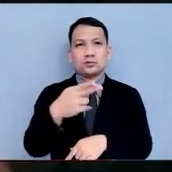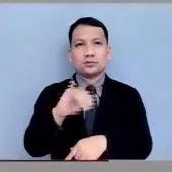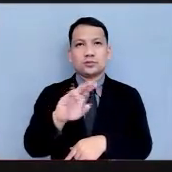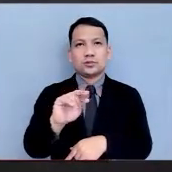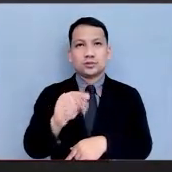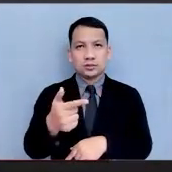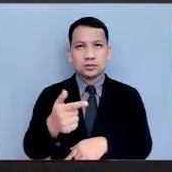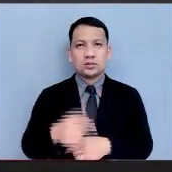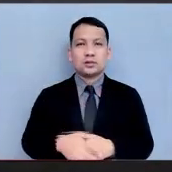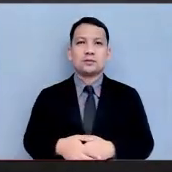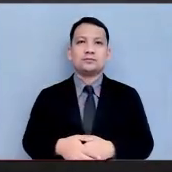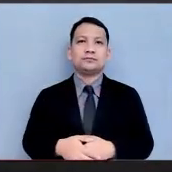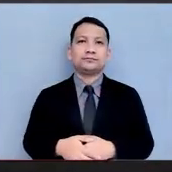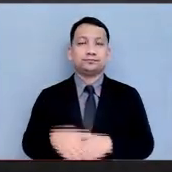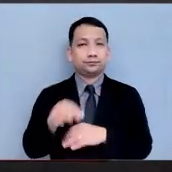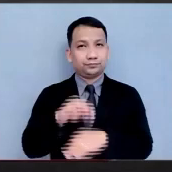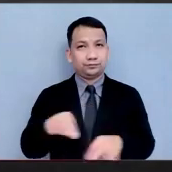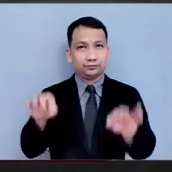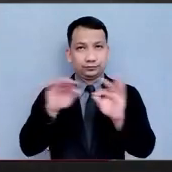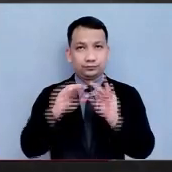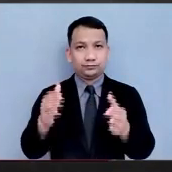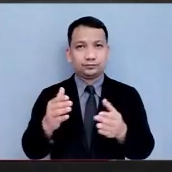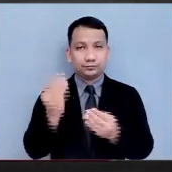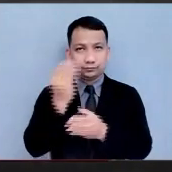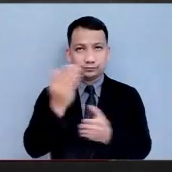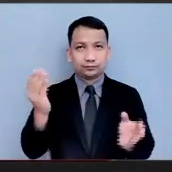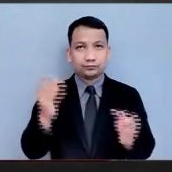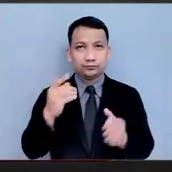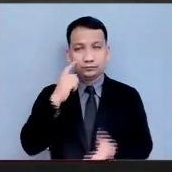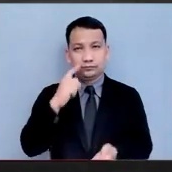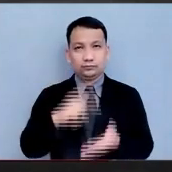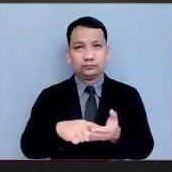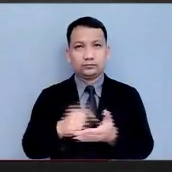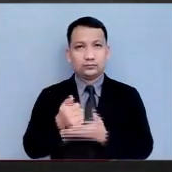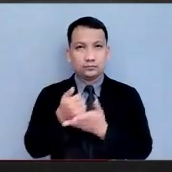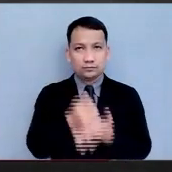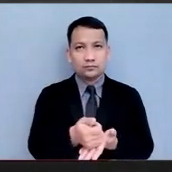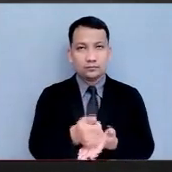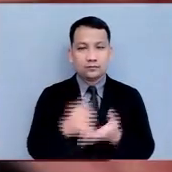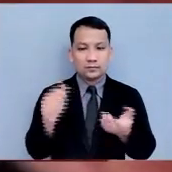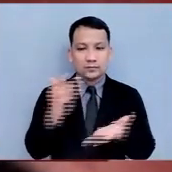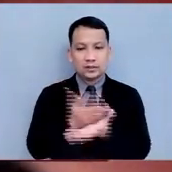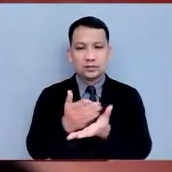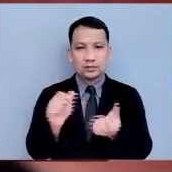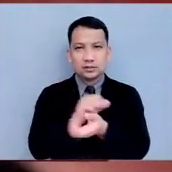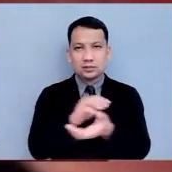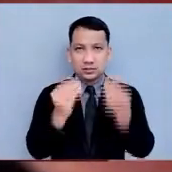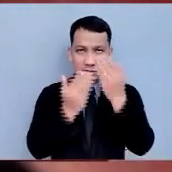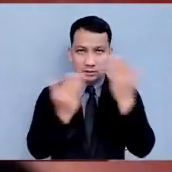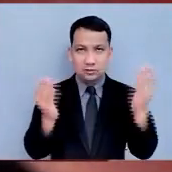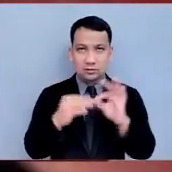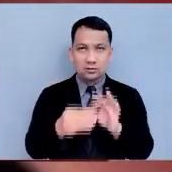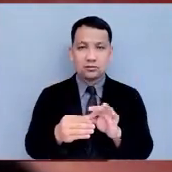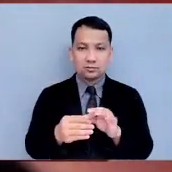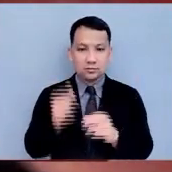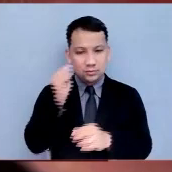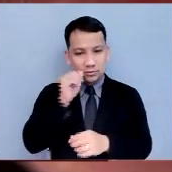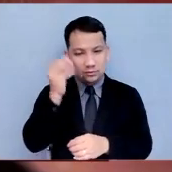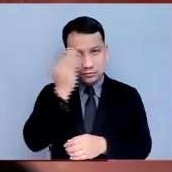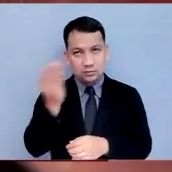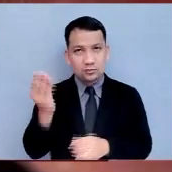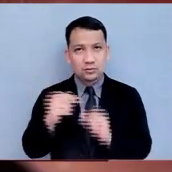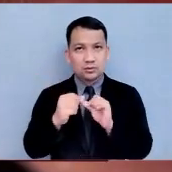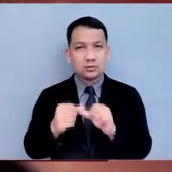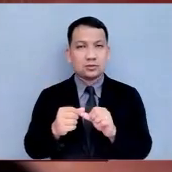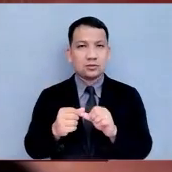phishing. Kaya mga kapatid, magparehiso ng SIM bilang tulong sa pagsugpo sa mga scammer at maging mapagmatsyag sa mga matatamis